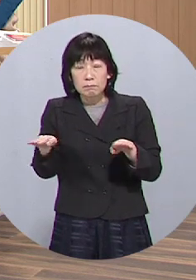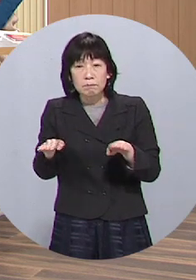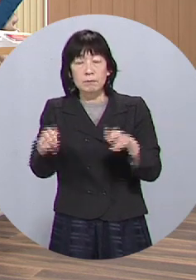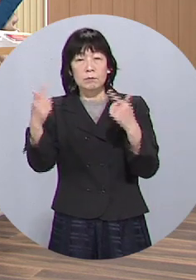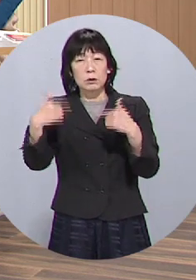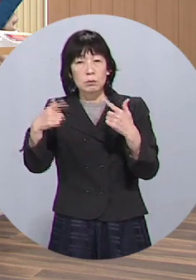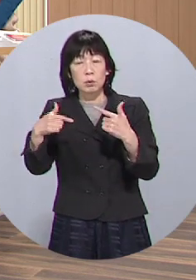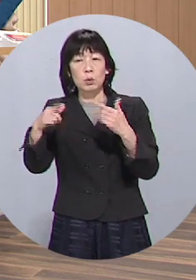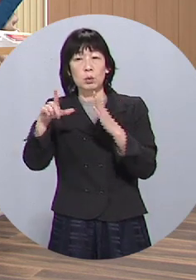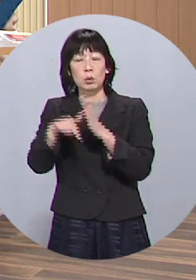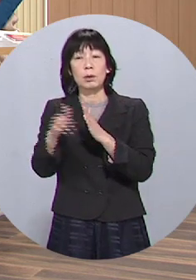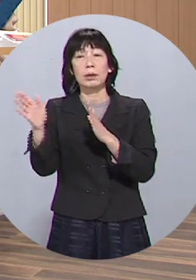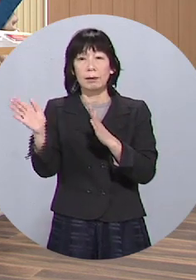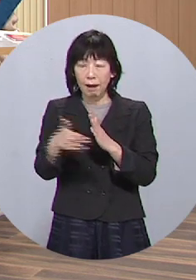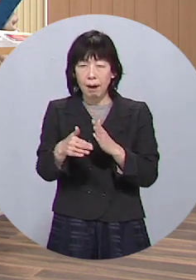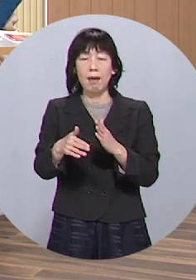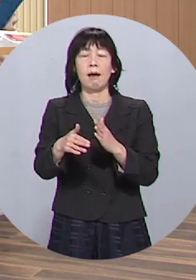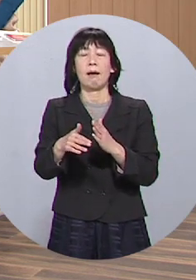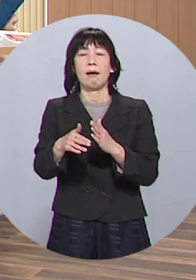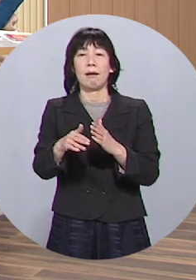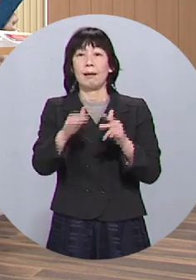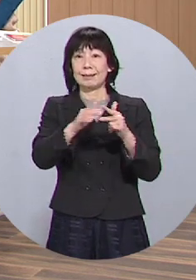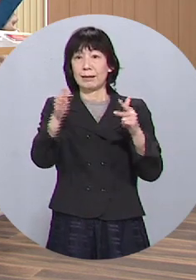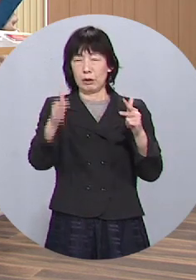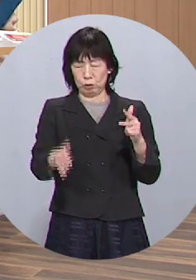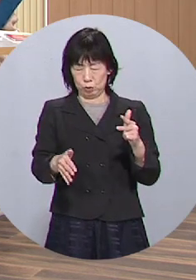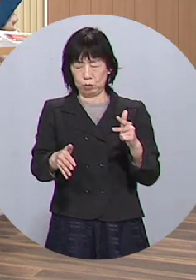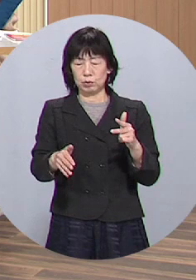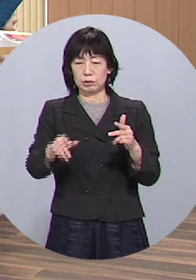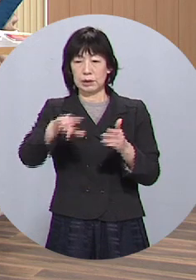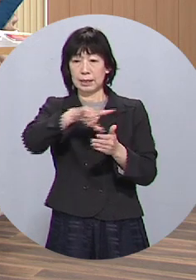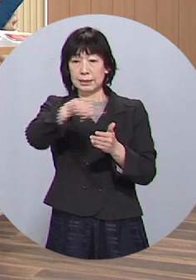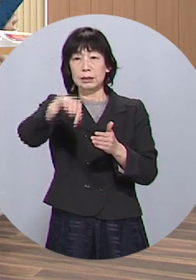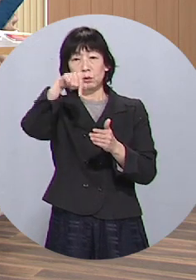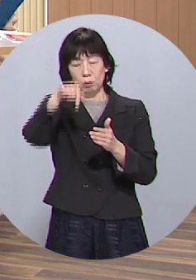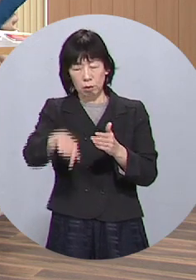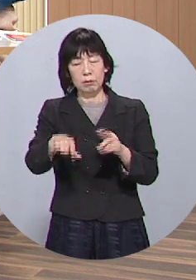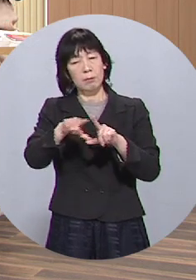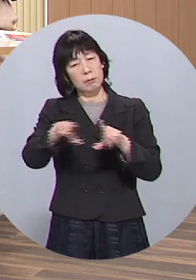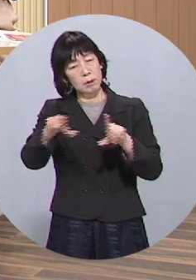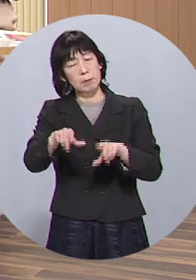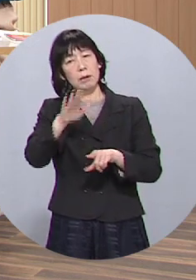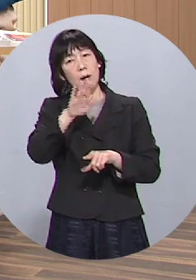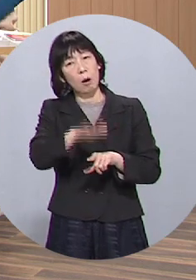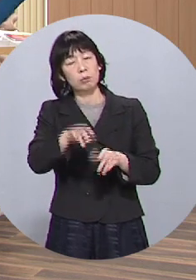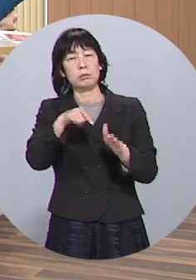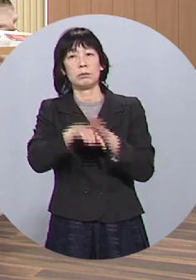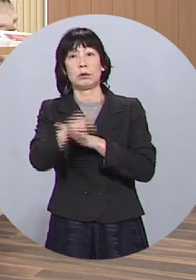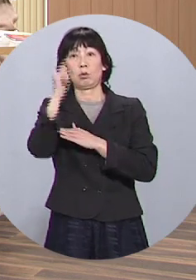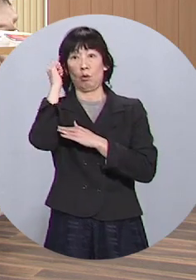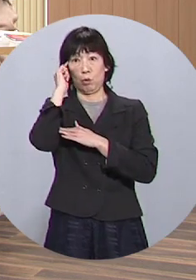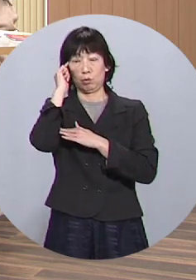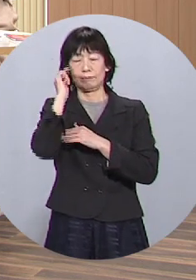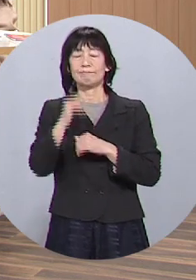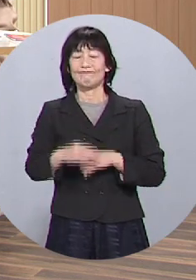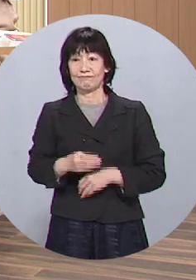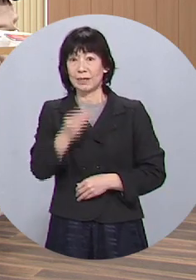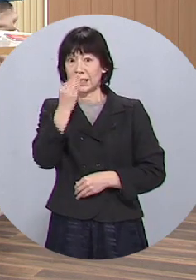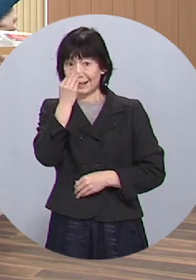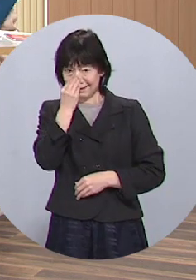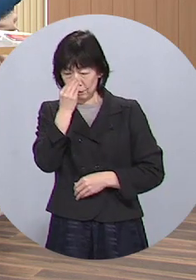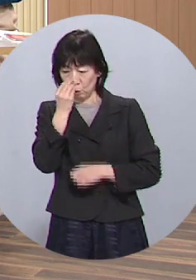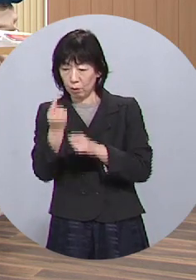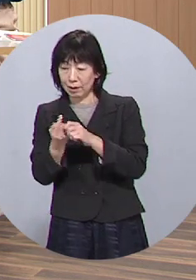地域全体に明るい存在だっていうことの表れだと思うんですよね。 お話にもありましたけどこういちごが人と人